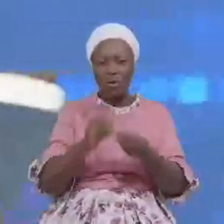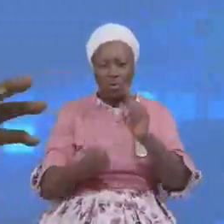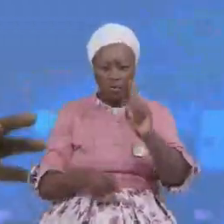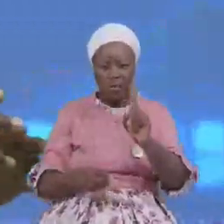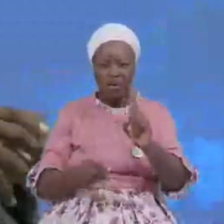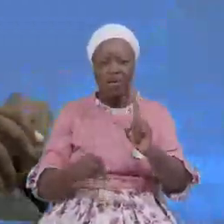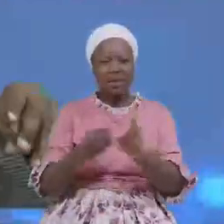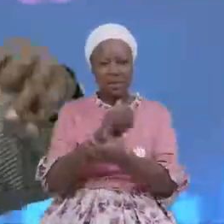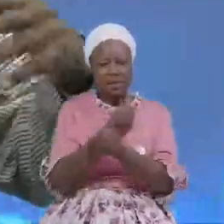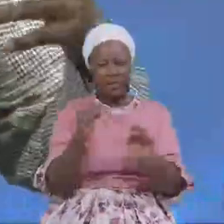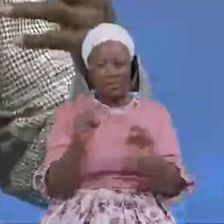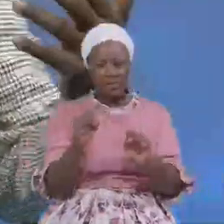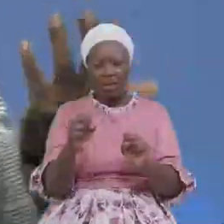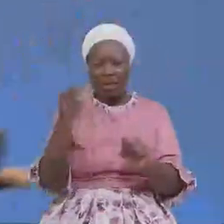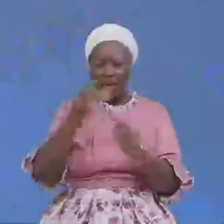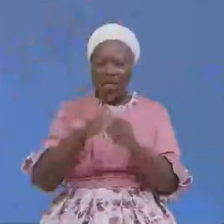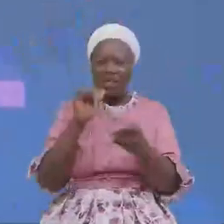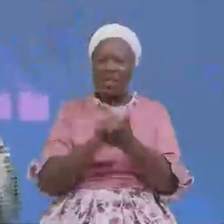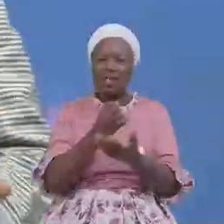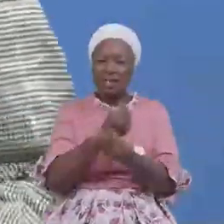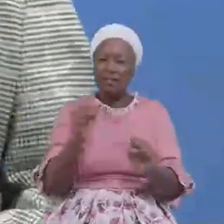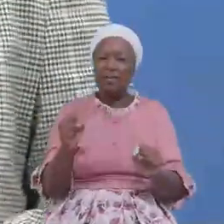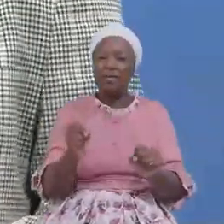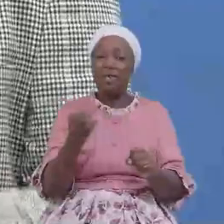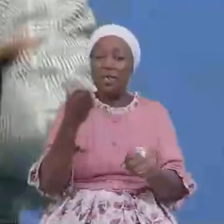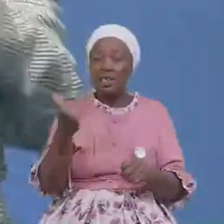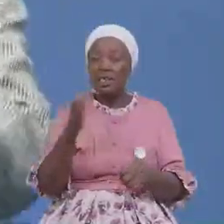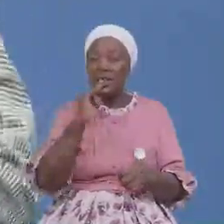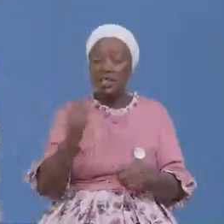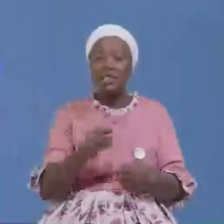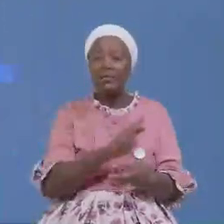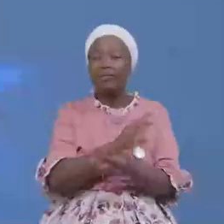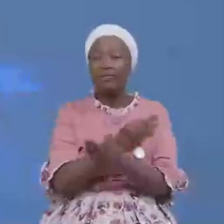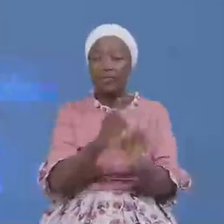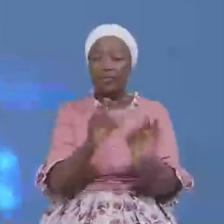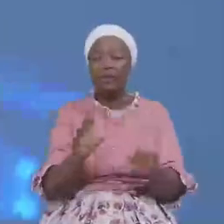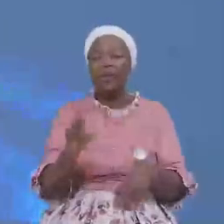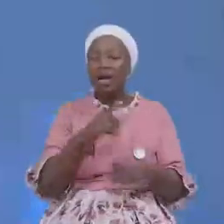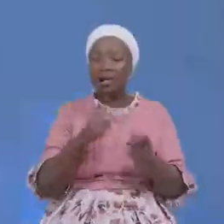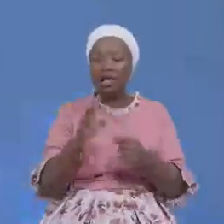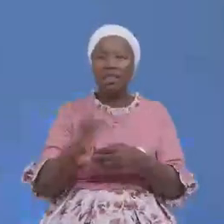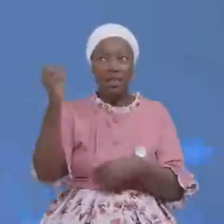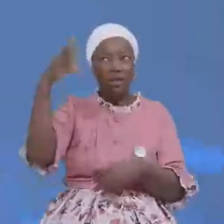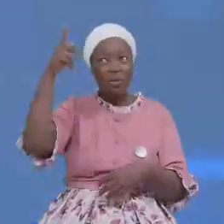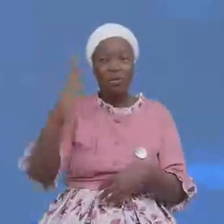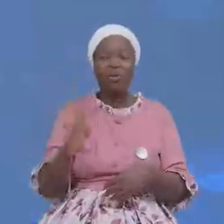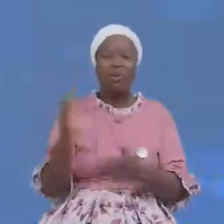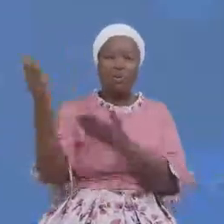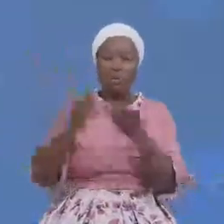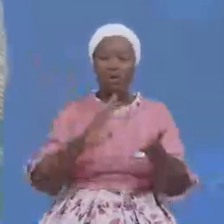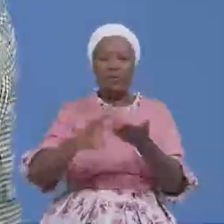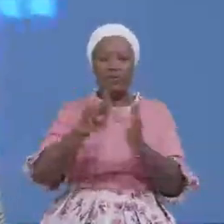salut. Dans ce salut, il y a la rédemption. La grâce de Dieu apporte la rédemption pour